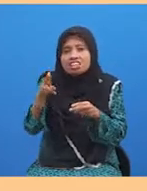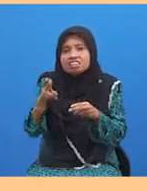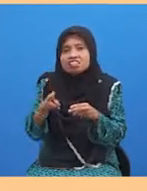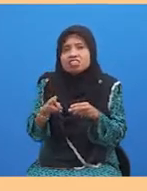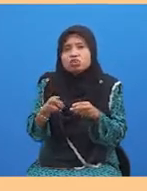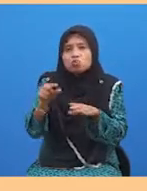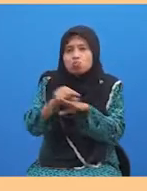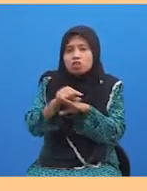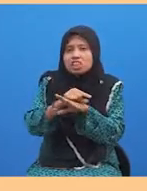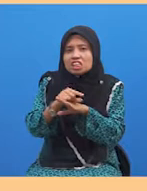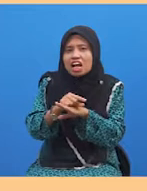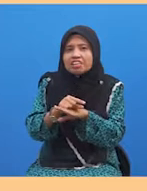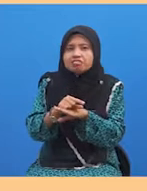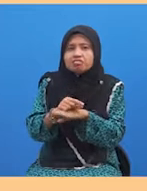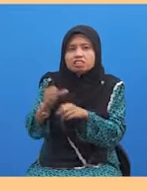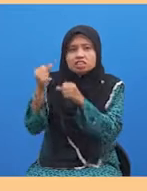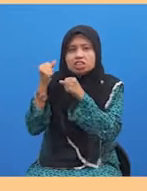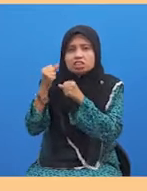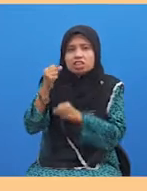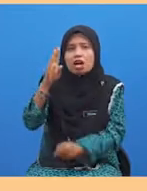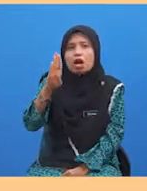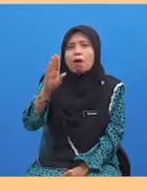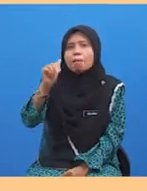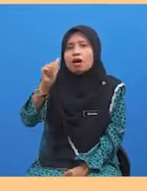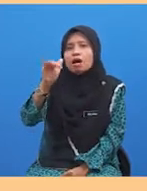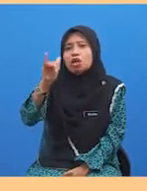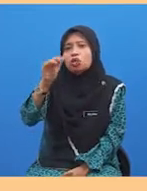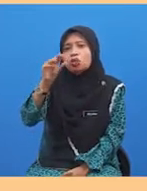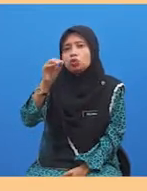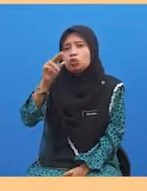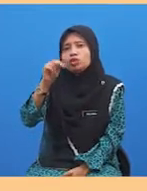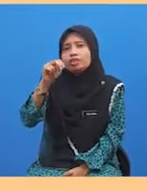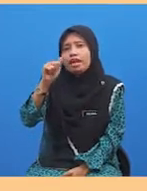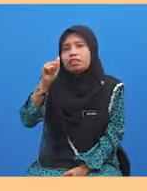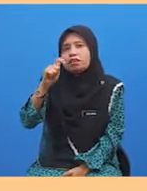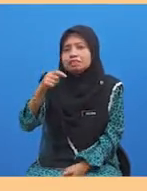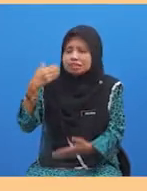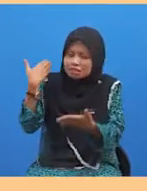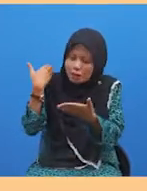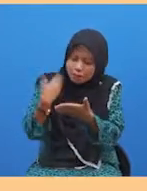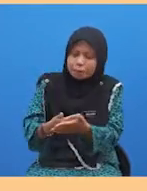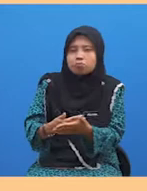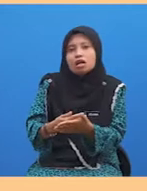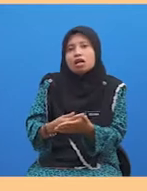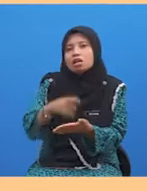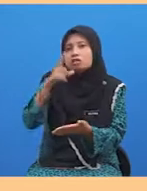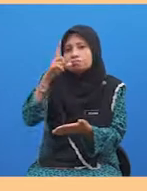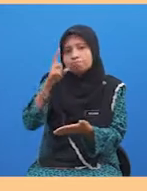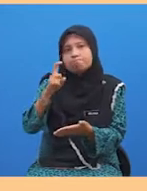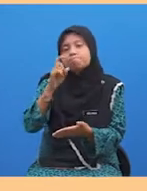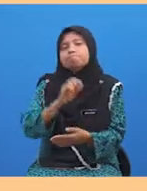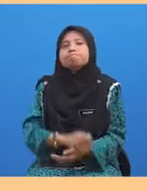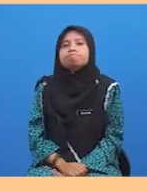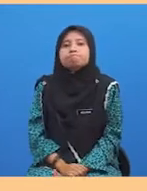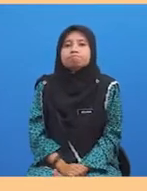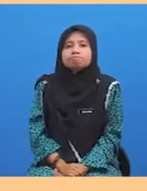hanya bersenjatakan bayonet sehinggalah ketitisan darahnya